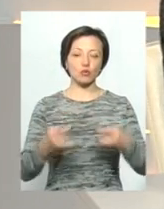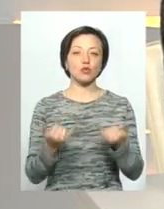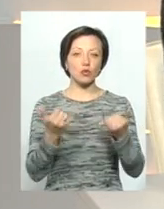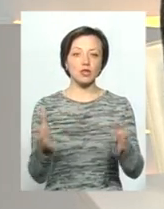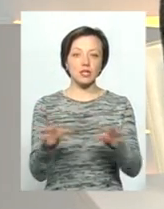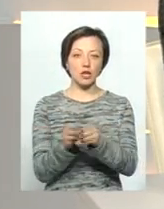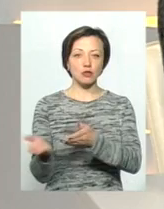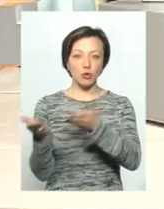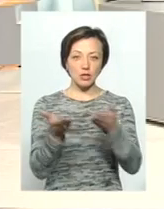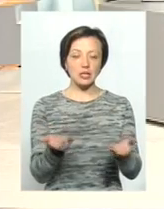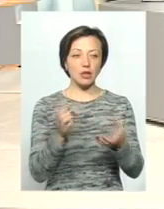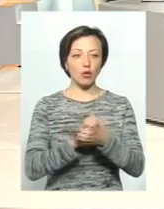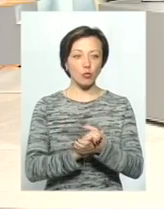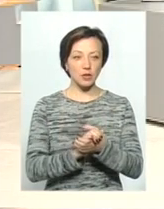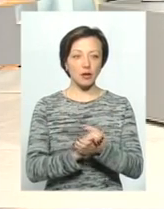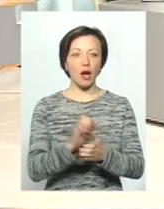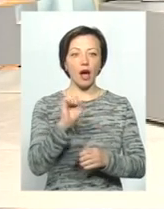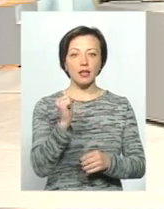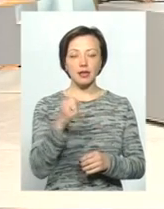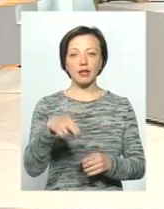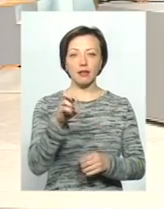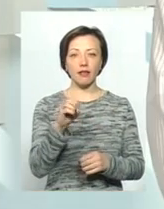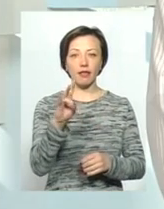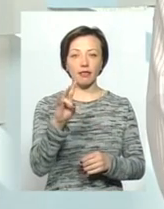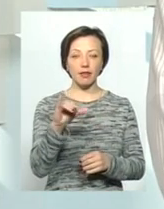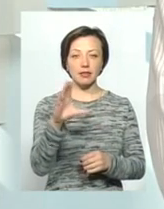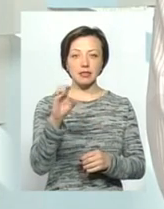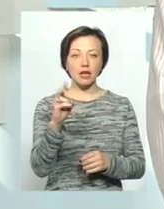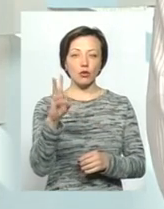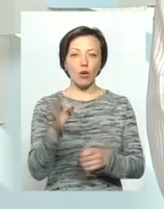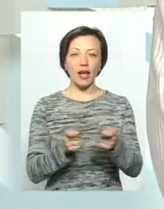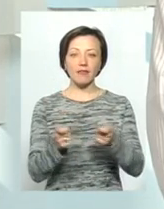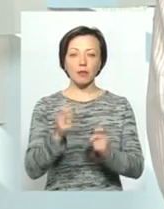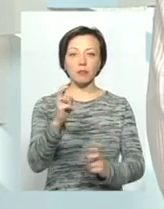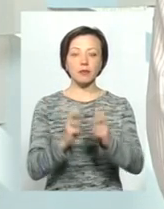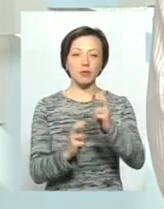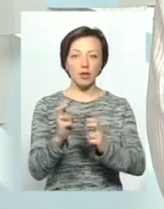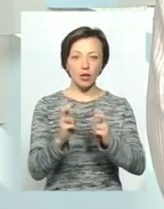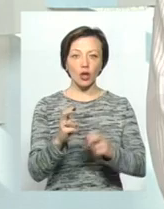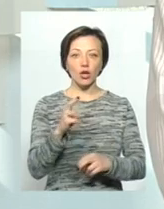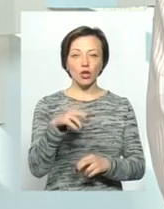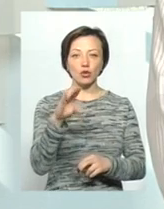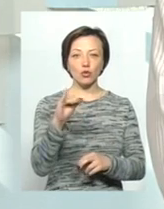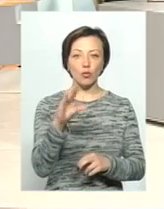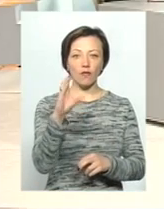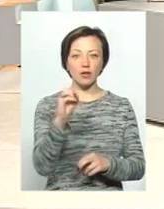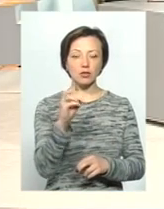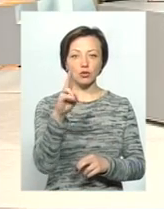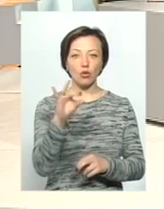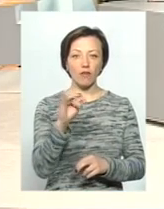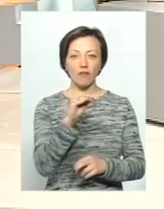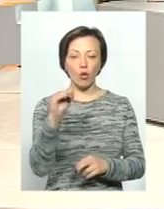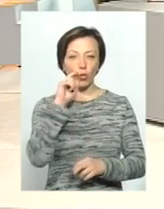з нашими гостями. Знайомтеся, Андрій Денисенко, керівник підприємства «Дювельсдорф Україна», та